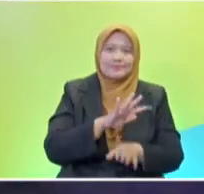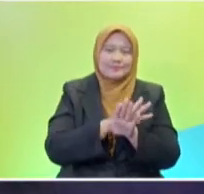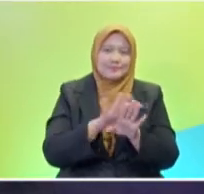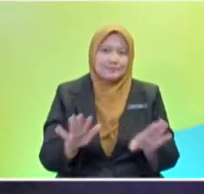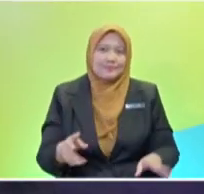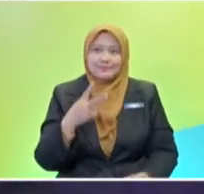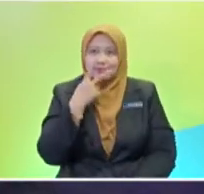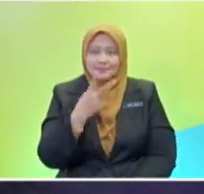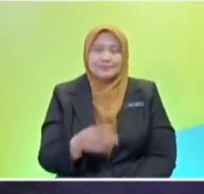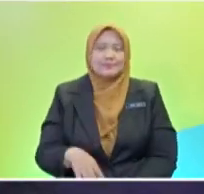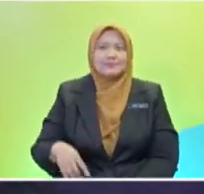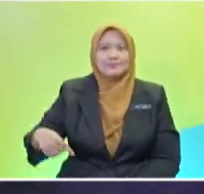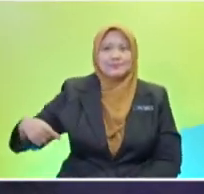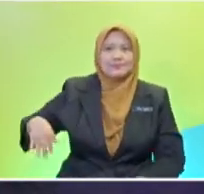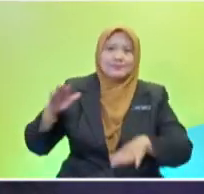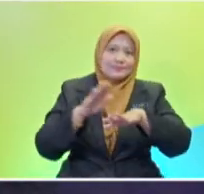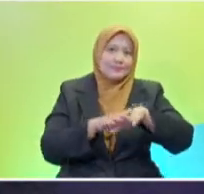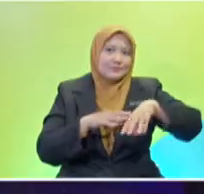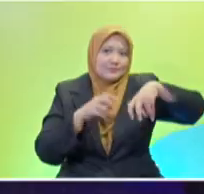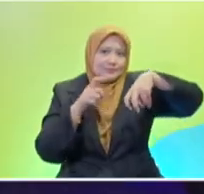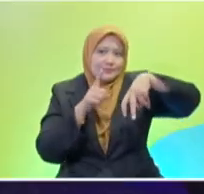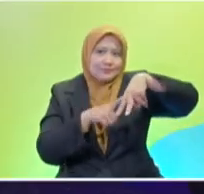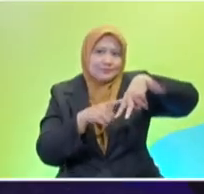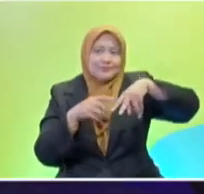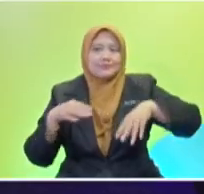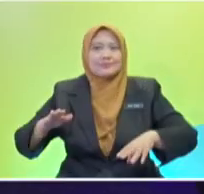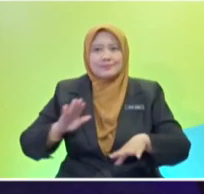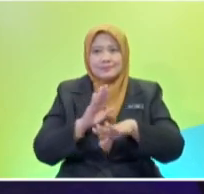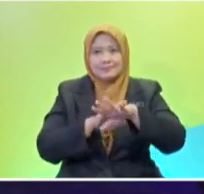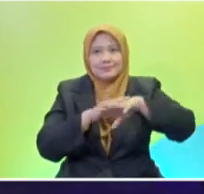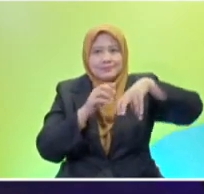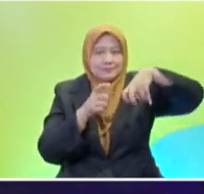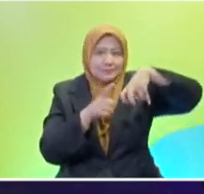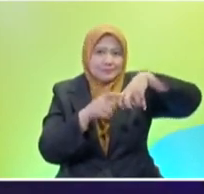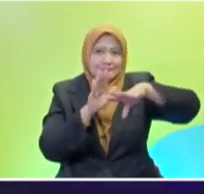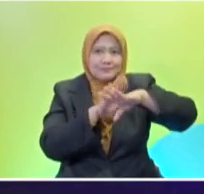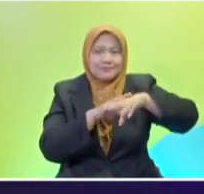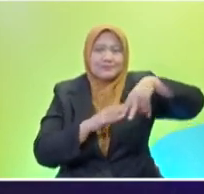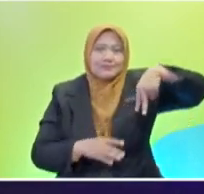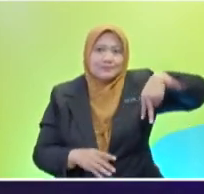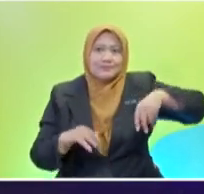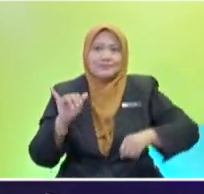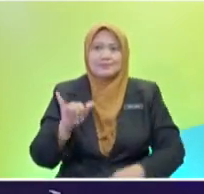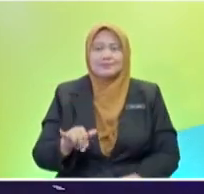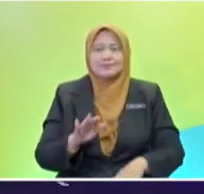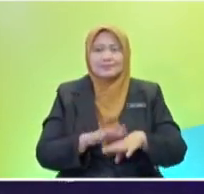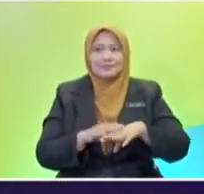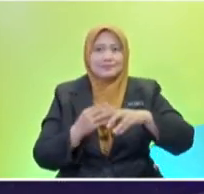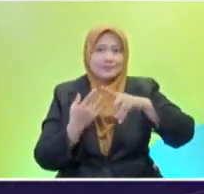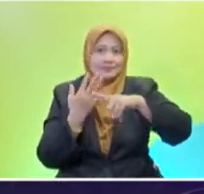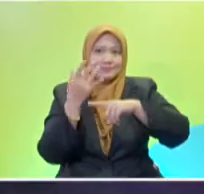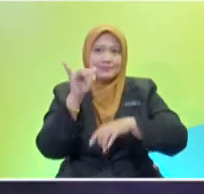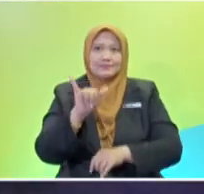tak pernah tengok tinggal atas pohon atas sudut tumpuk atas kaki-kaki atas